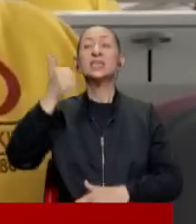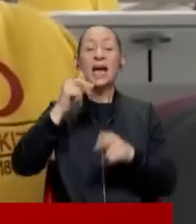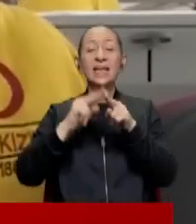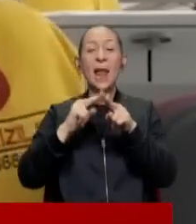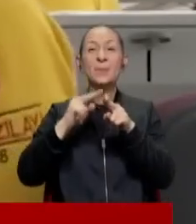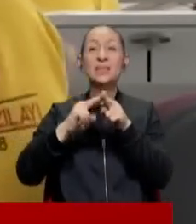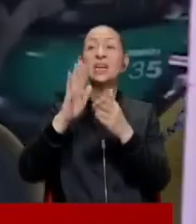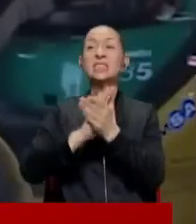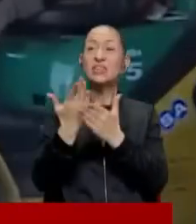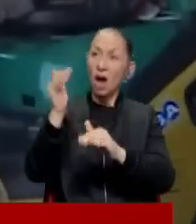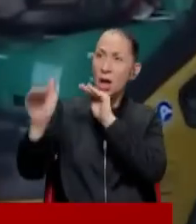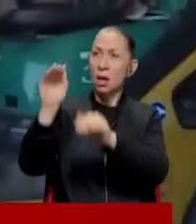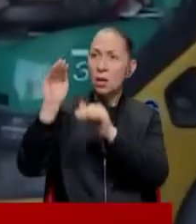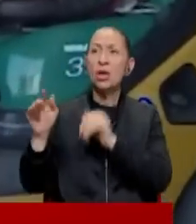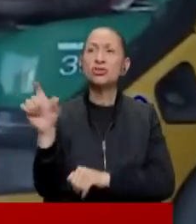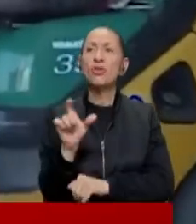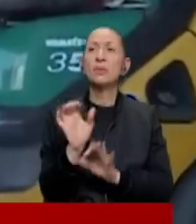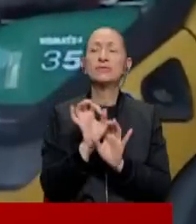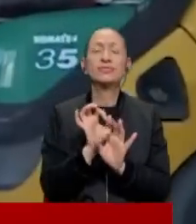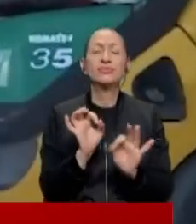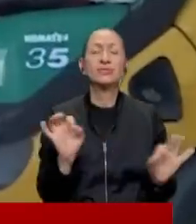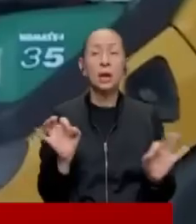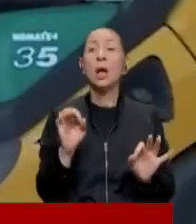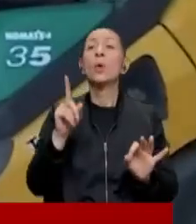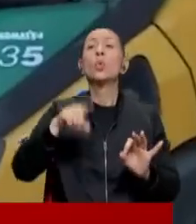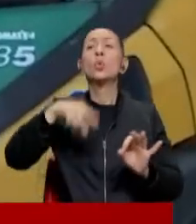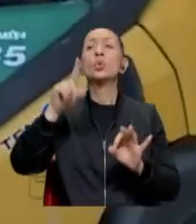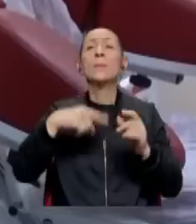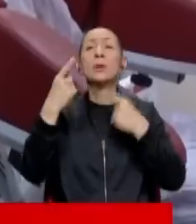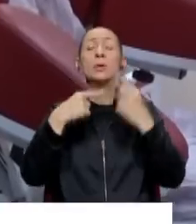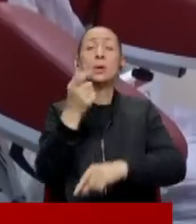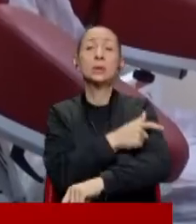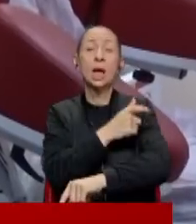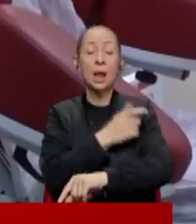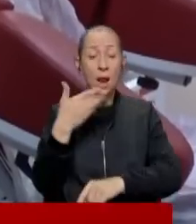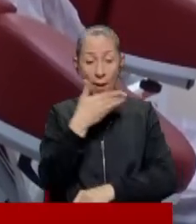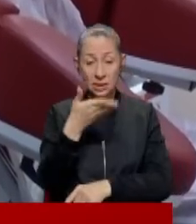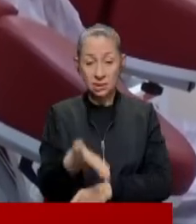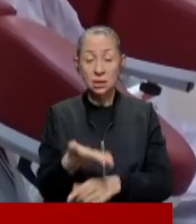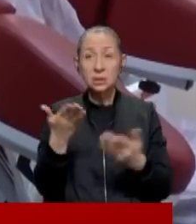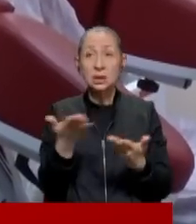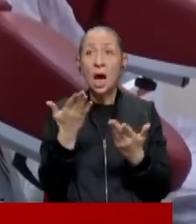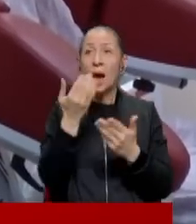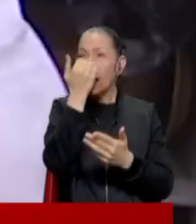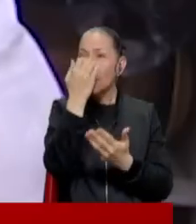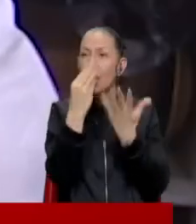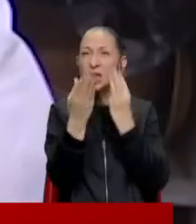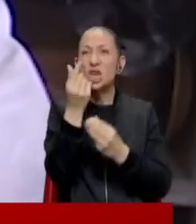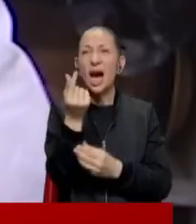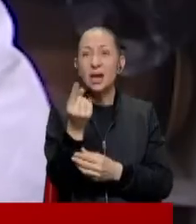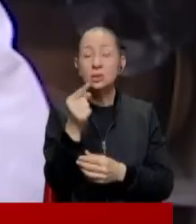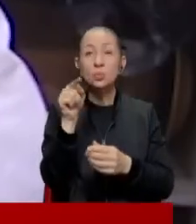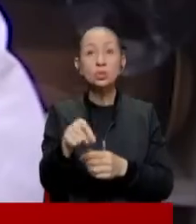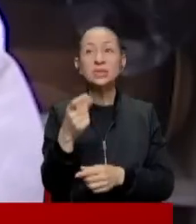Kerem Kınık istifa çağrılarına yanıt vermeyince gündemden düşmeyen Kızılay Ramazan aylarında zaten daha az kan bağışı